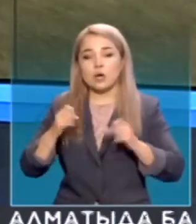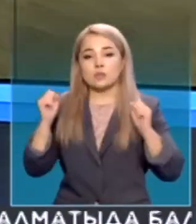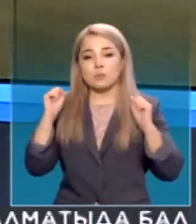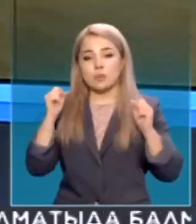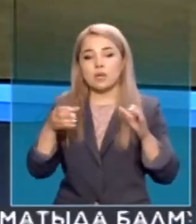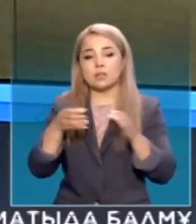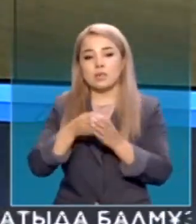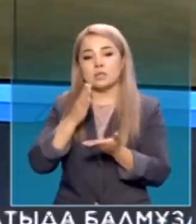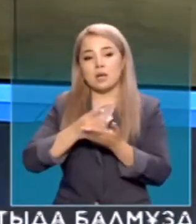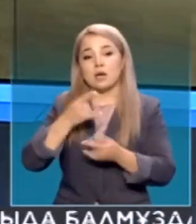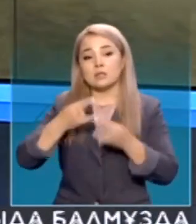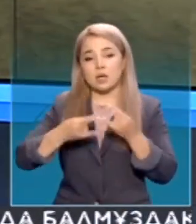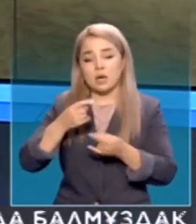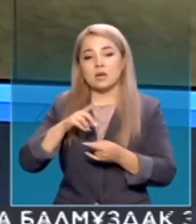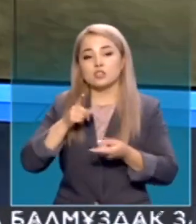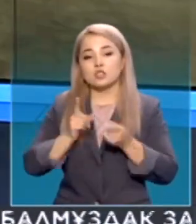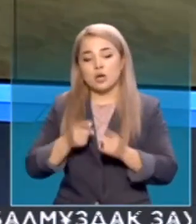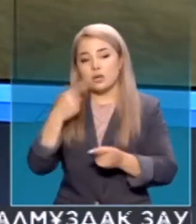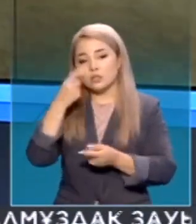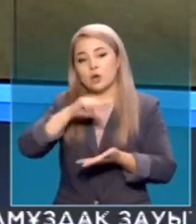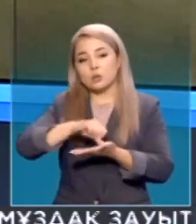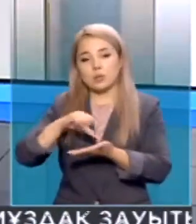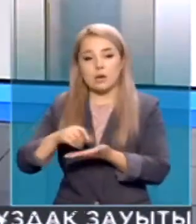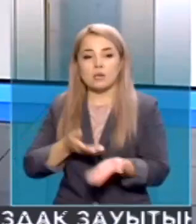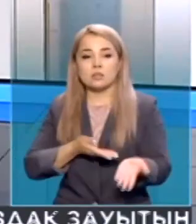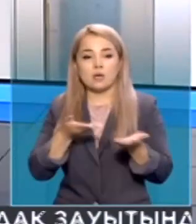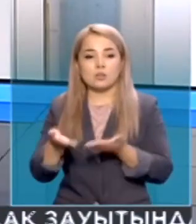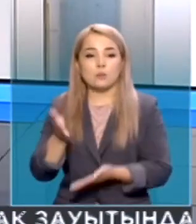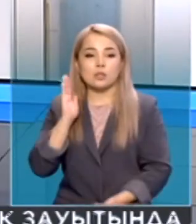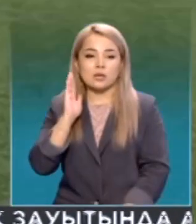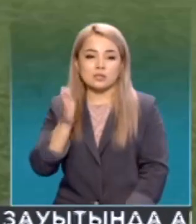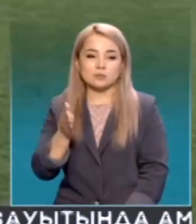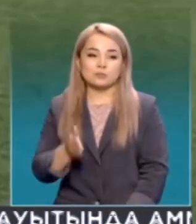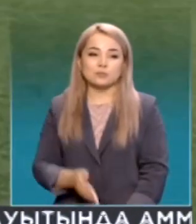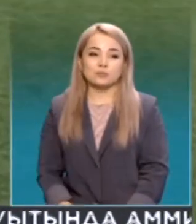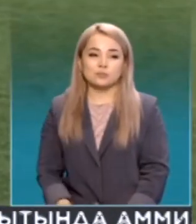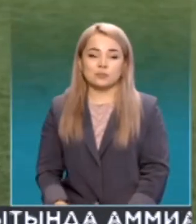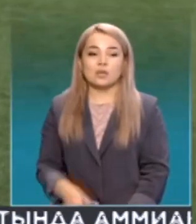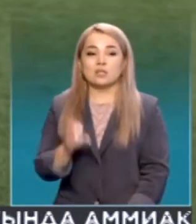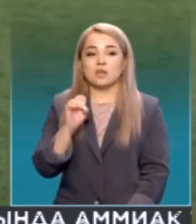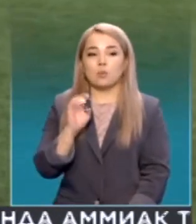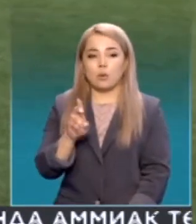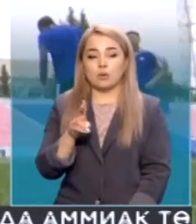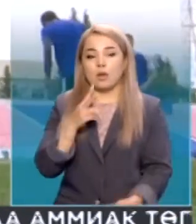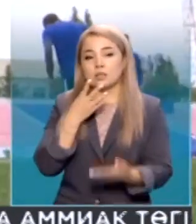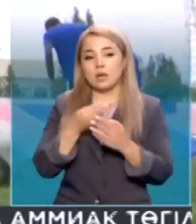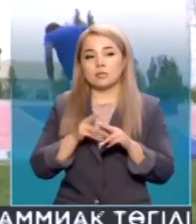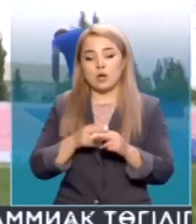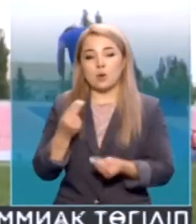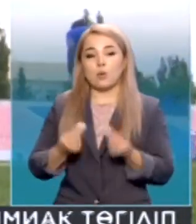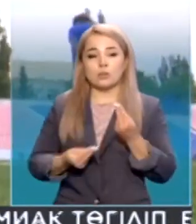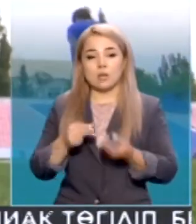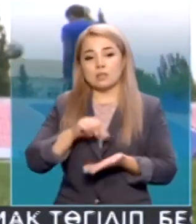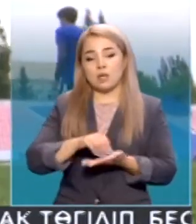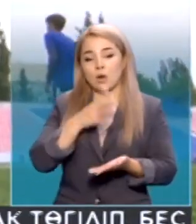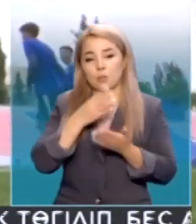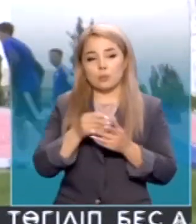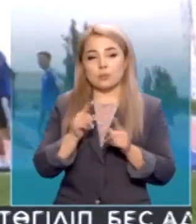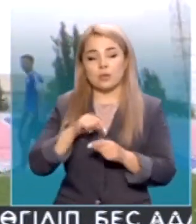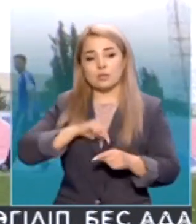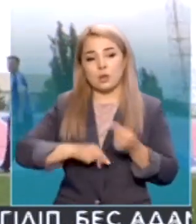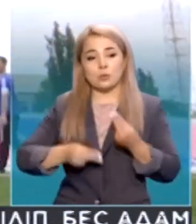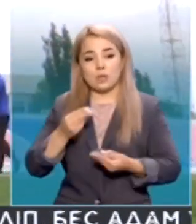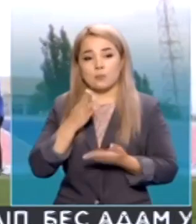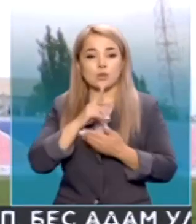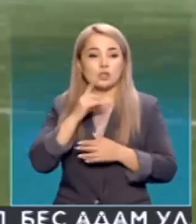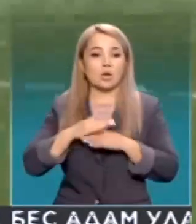тікелей эфирде жүргізілетін реалити шоуға қатысады. Серікбол өзінің отандық клубтарда ойнап жүрген футболшылардан кем көрмейді.